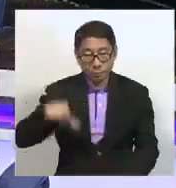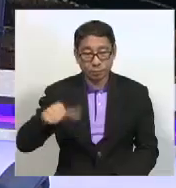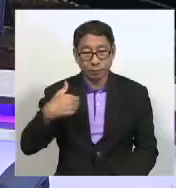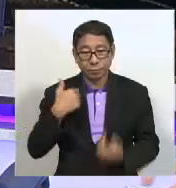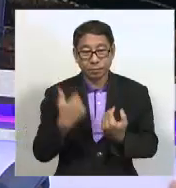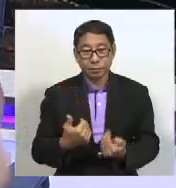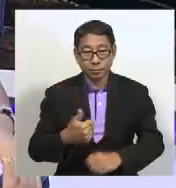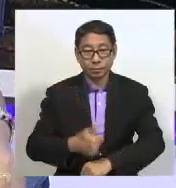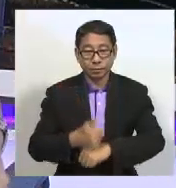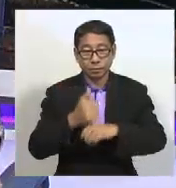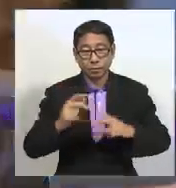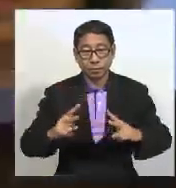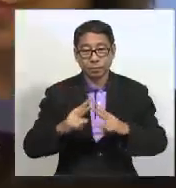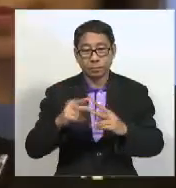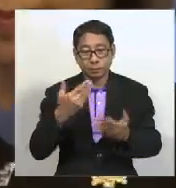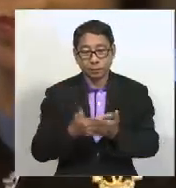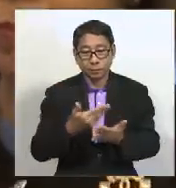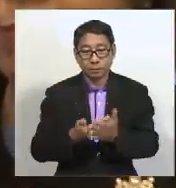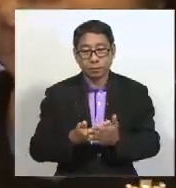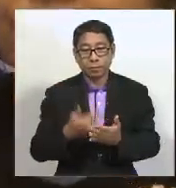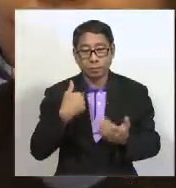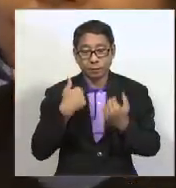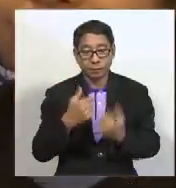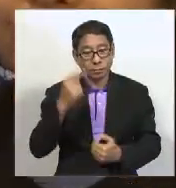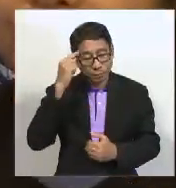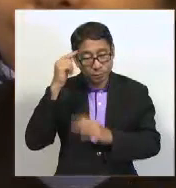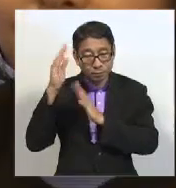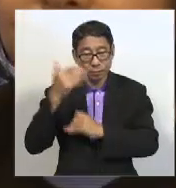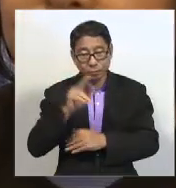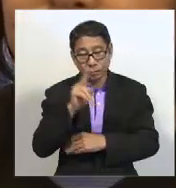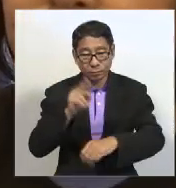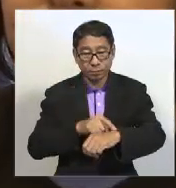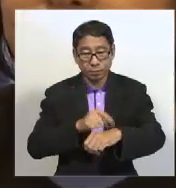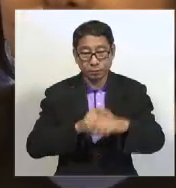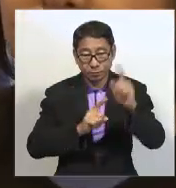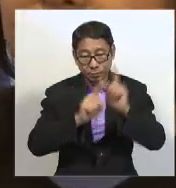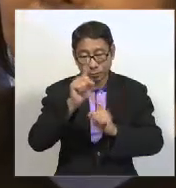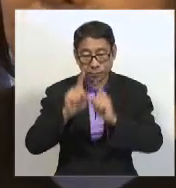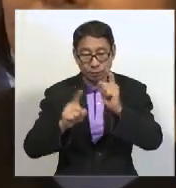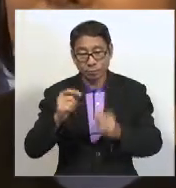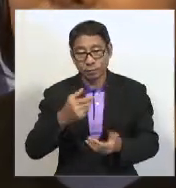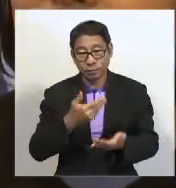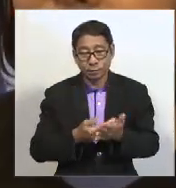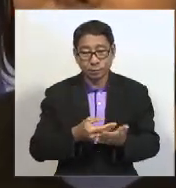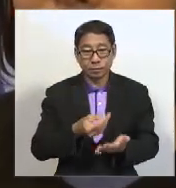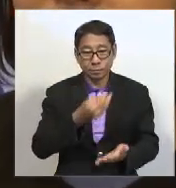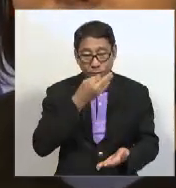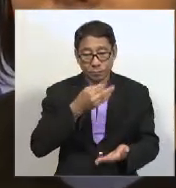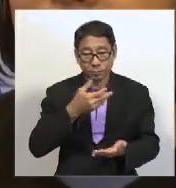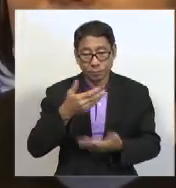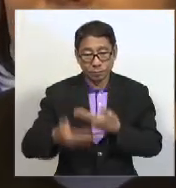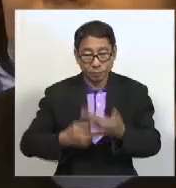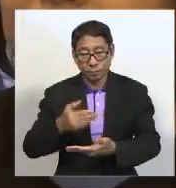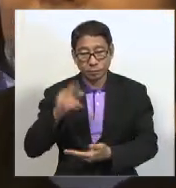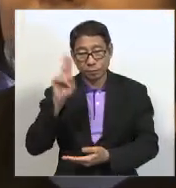เรื่องนี้นายอุตตมสาวนายนรัฐมนตรีว่าการกระทรวงการคลังค่ะก็คาดว่าจะใช้เวลาประเมินผลเรื่องของมาตรการชิมช็อปใช้เฟสที่